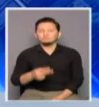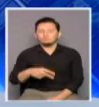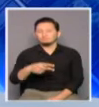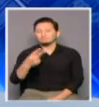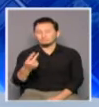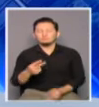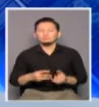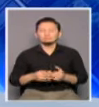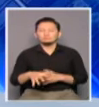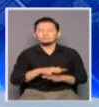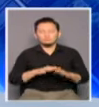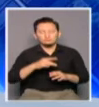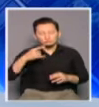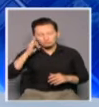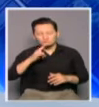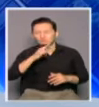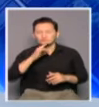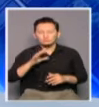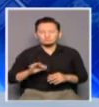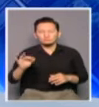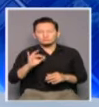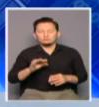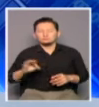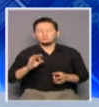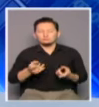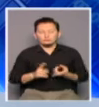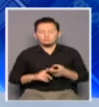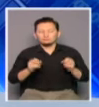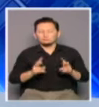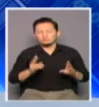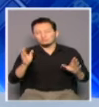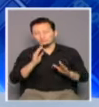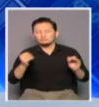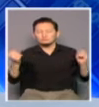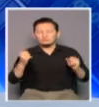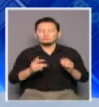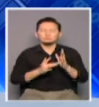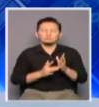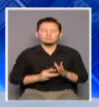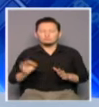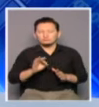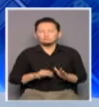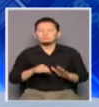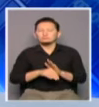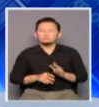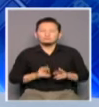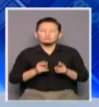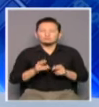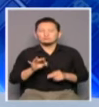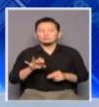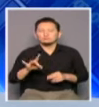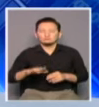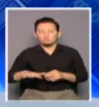22-я международная казахстанско-российская историко-культурная, экологическая, спортивно-туристическая экспедиция прибыла в Индерский